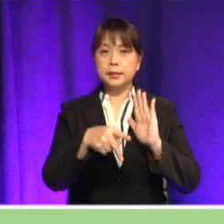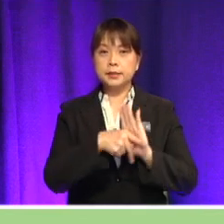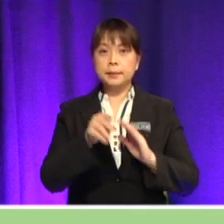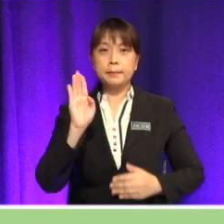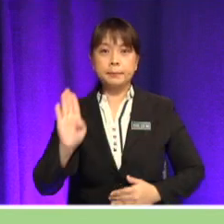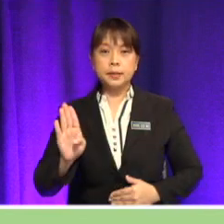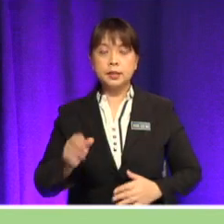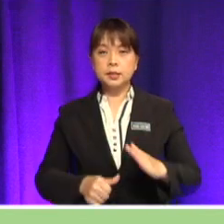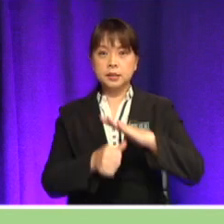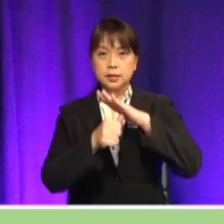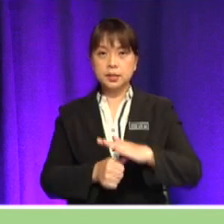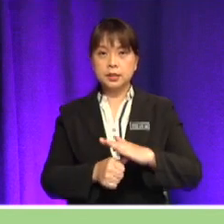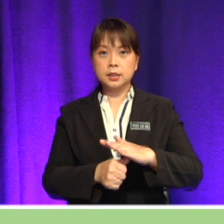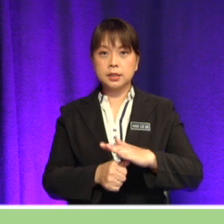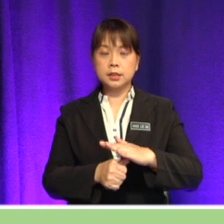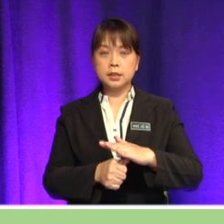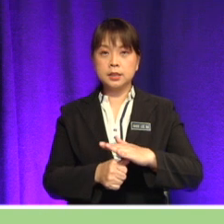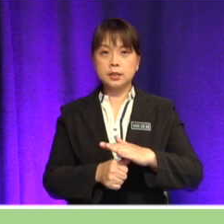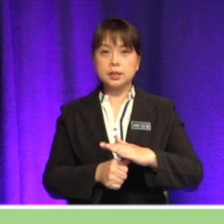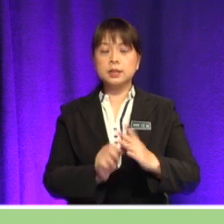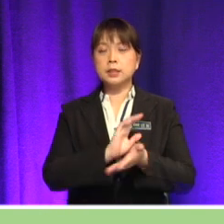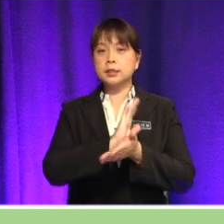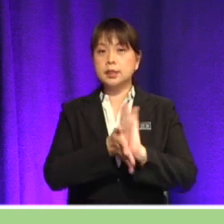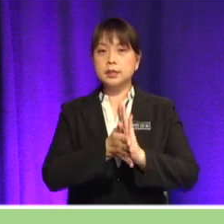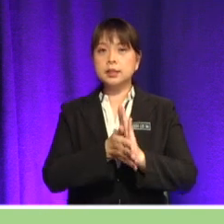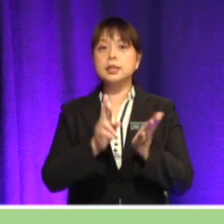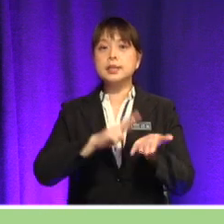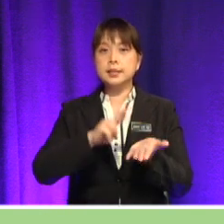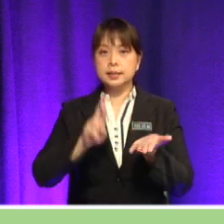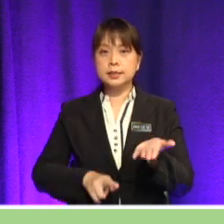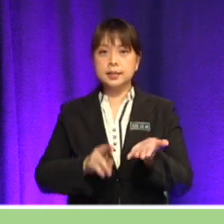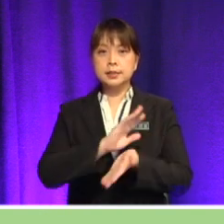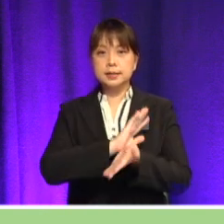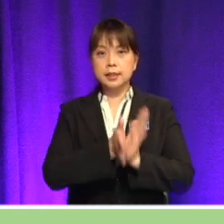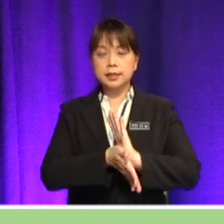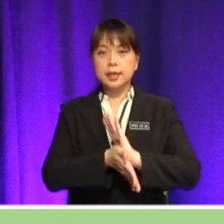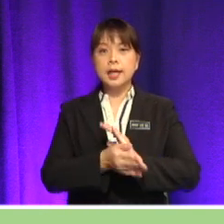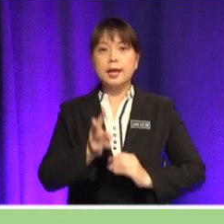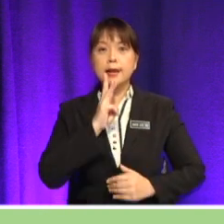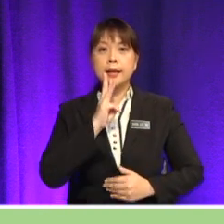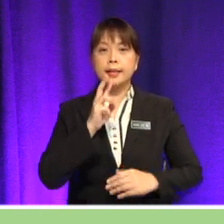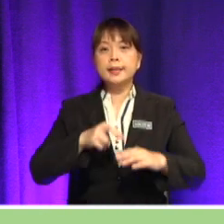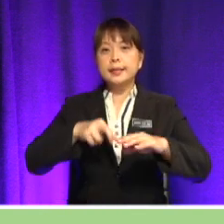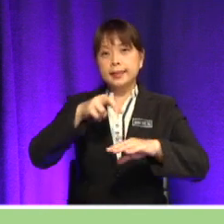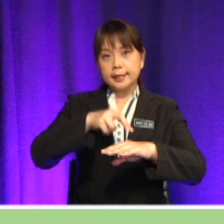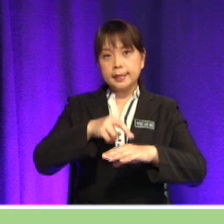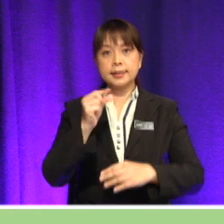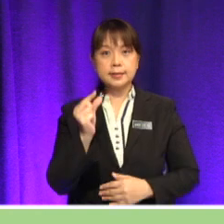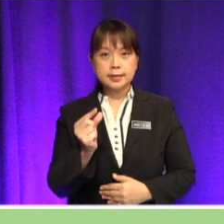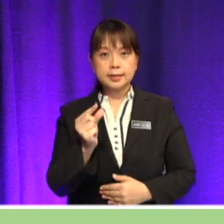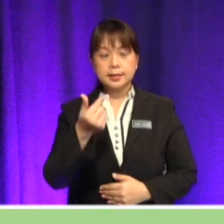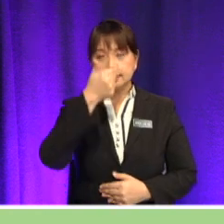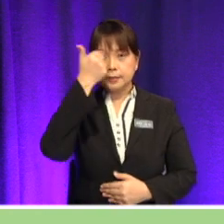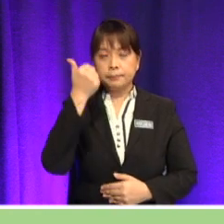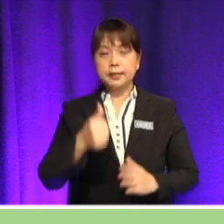tekanan di situ menjadi rendah semua itu air naik sedikit sebab tekanan